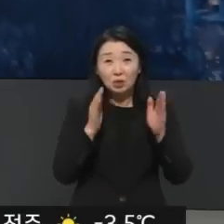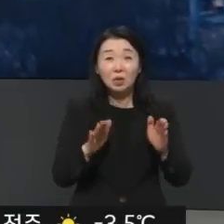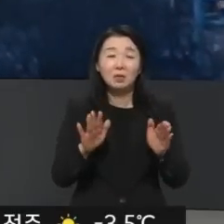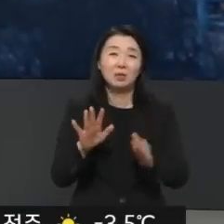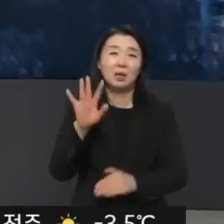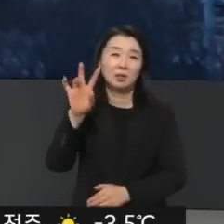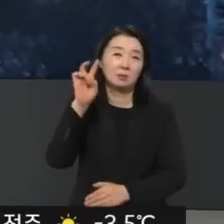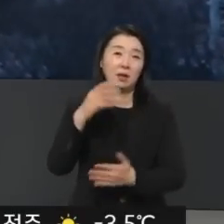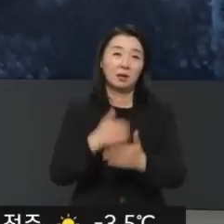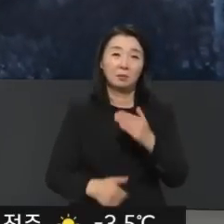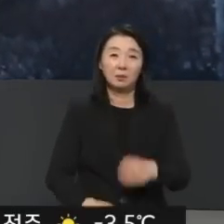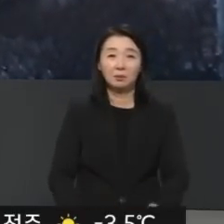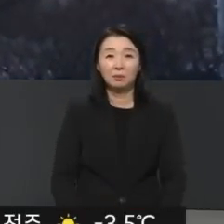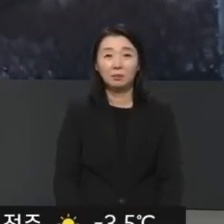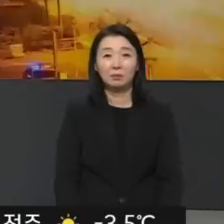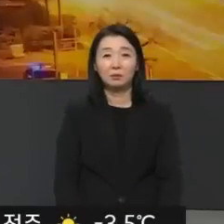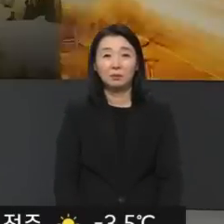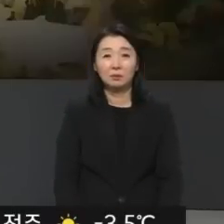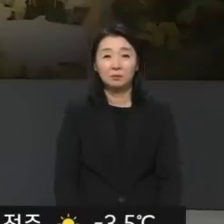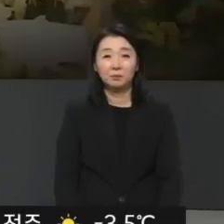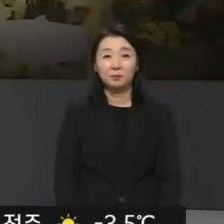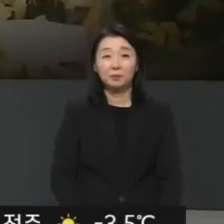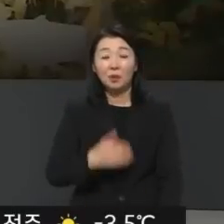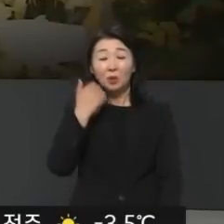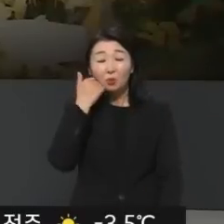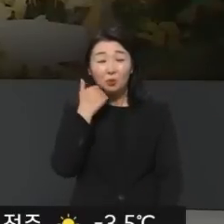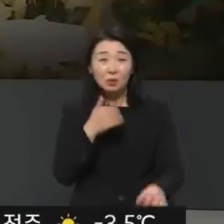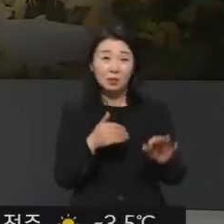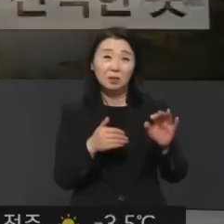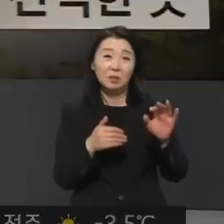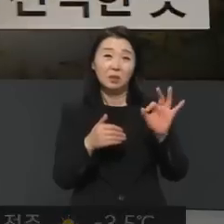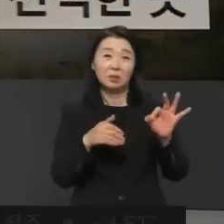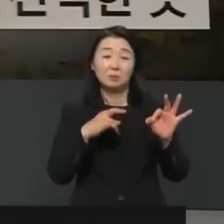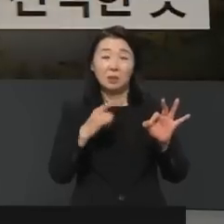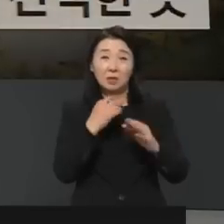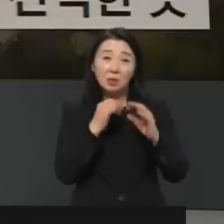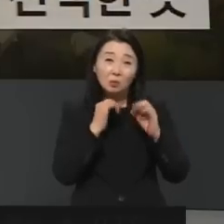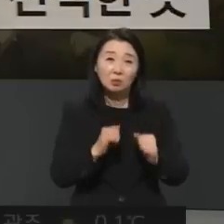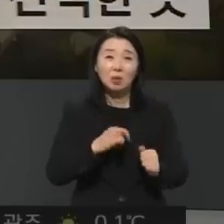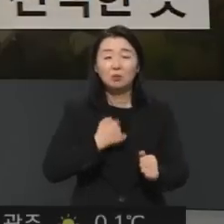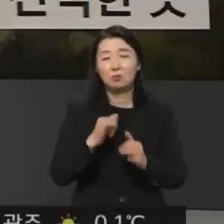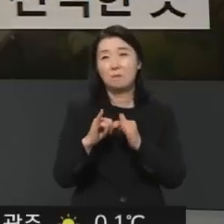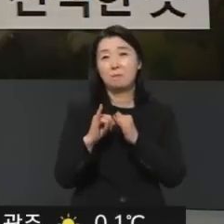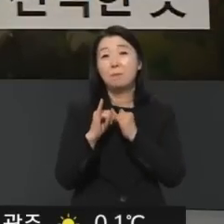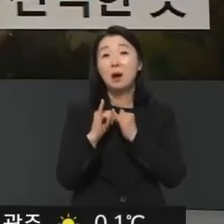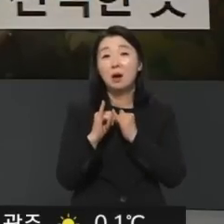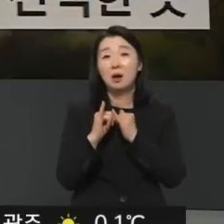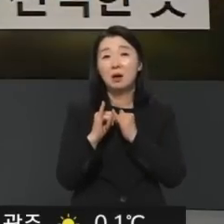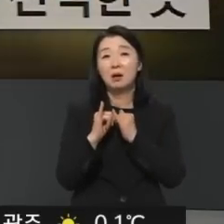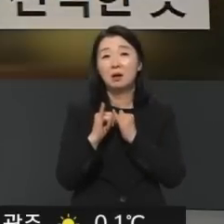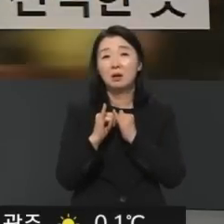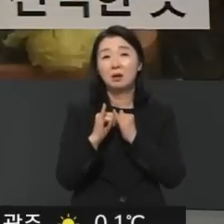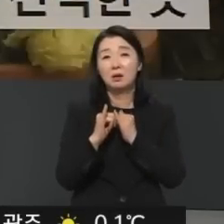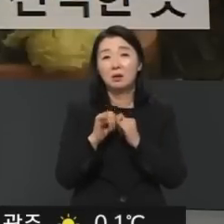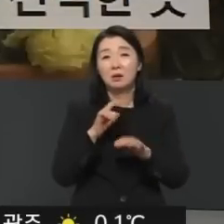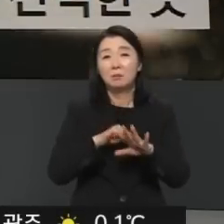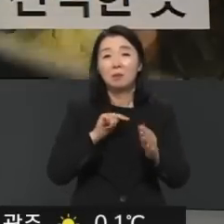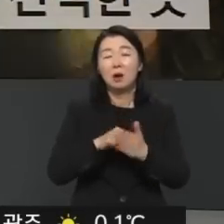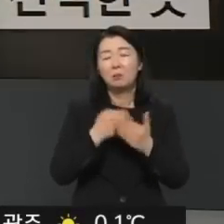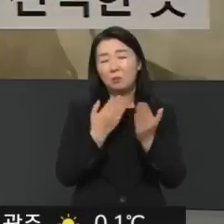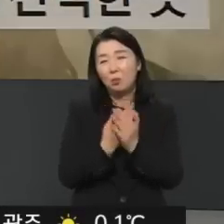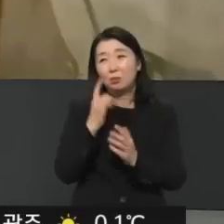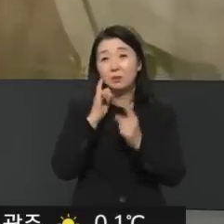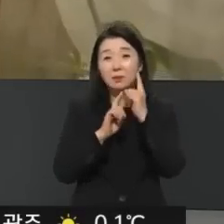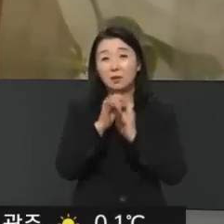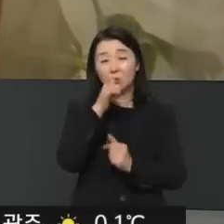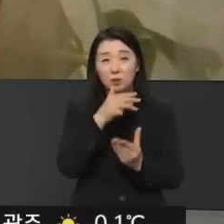24일 남았습니다. 그런 가운데 그제 한 10대 생존자는 스스로 목숨을 끊었습니다. 모두에게 마음의 생채기로 남은